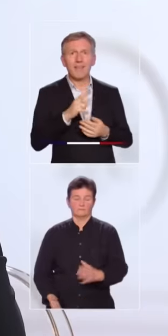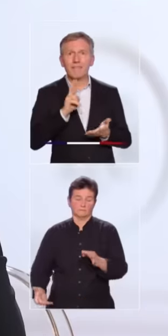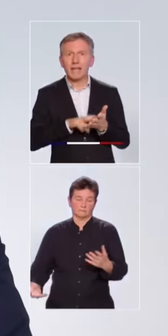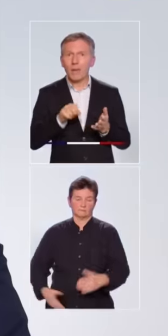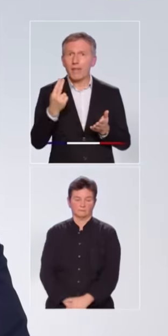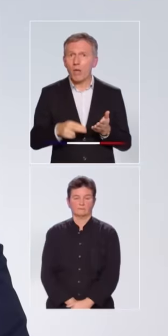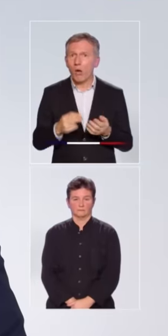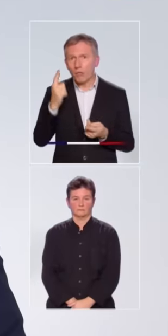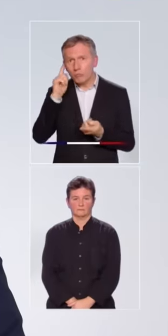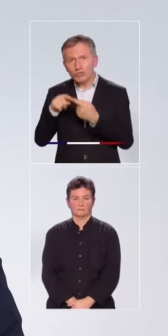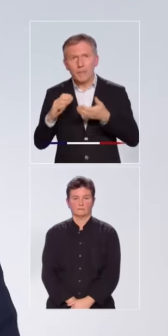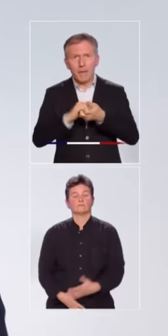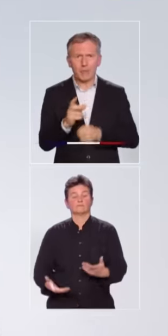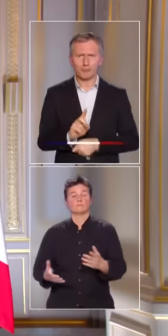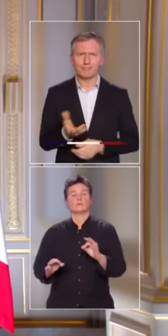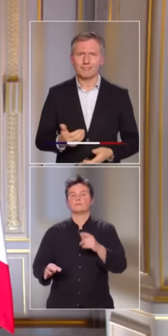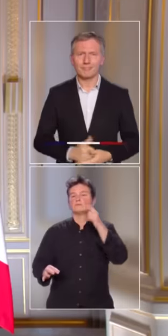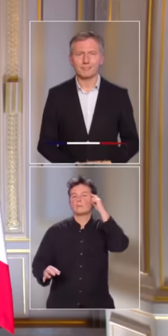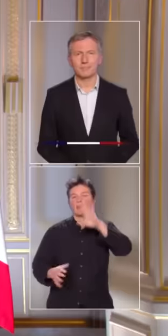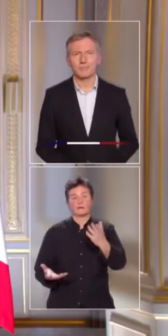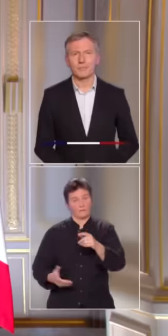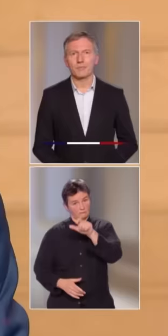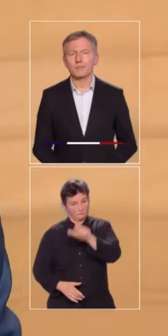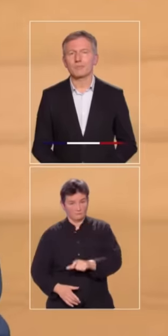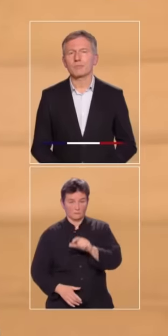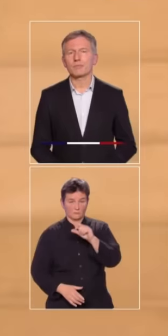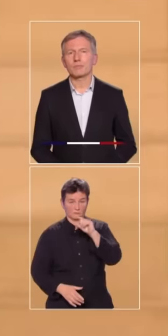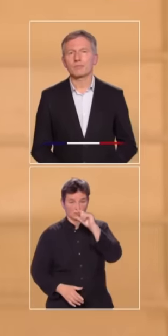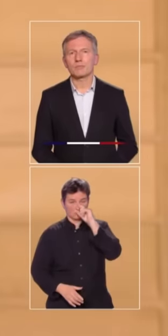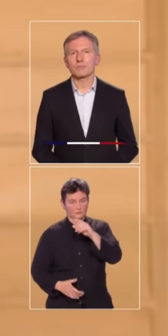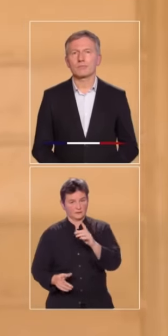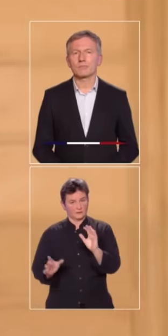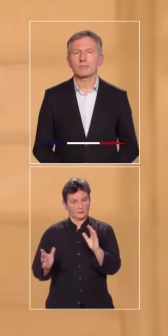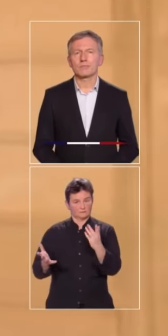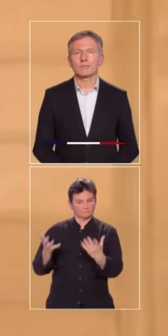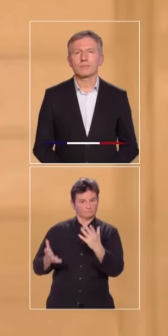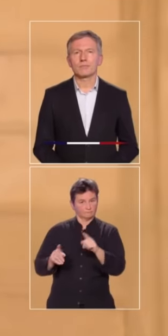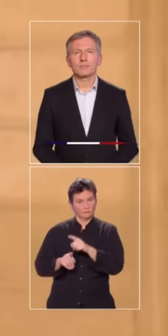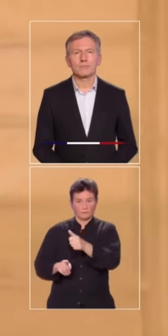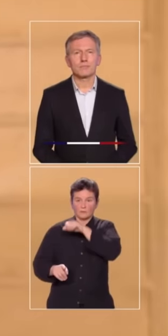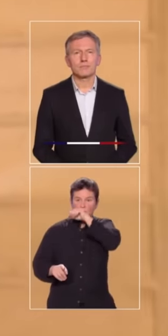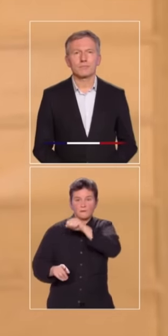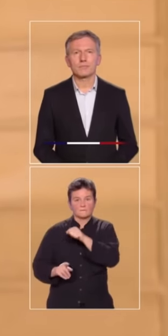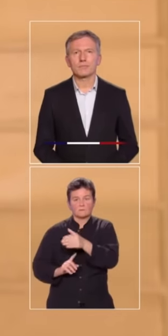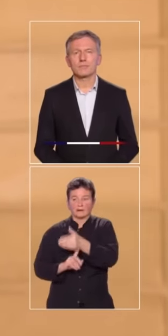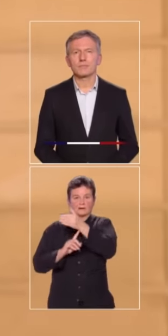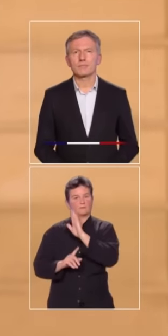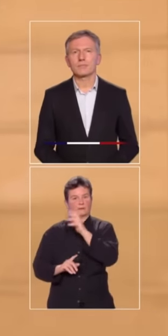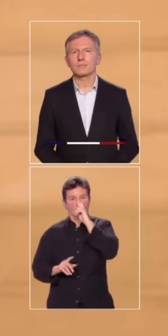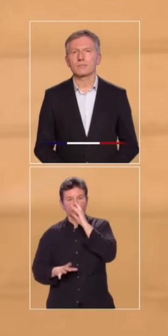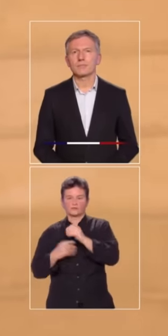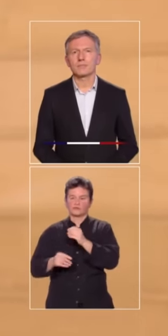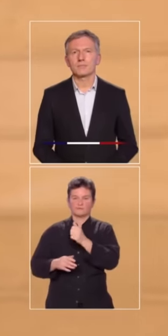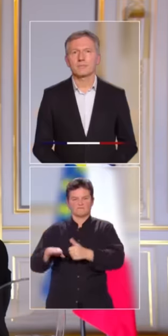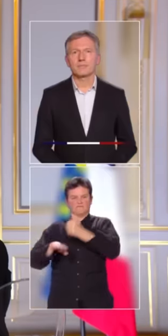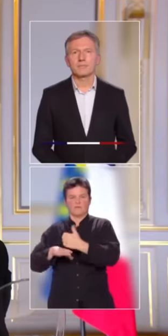l'intention est de faire la paix. Et ça n'est pas le cas aujourd'hui. Et selon vous, Vladimir Poutine, c'est un patriote russe ? C'est un autocrate ?